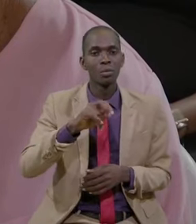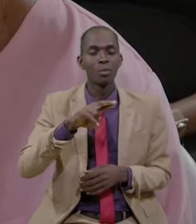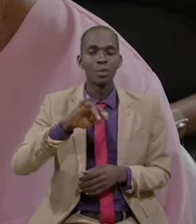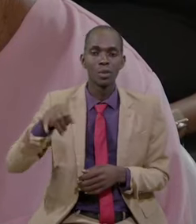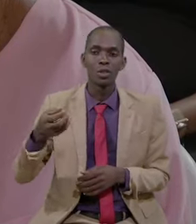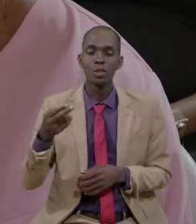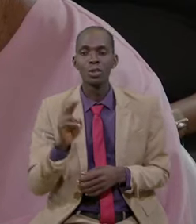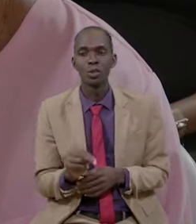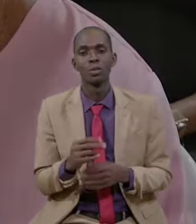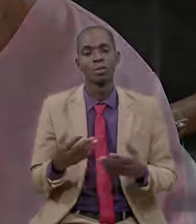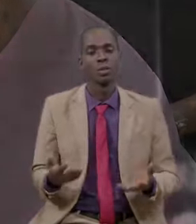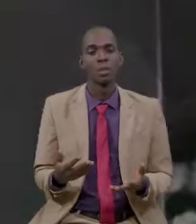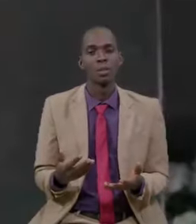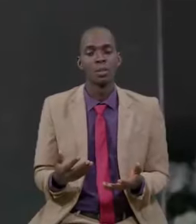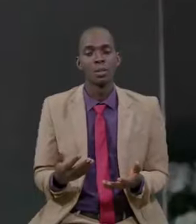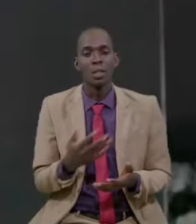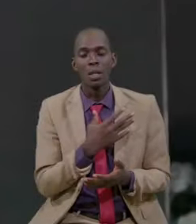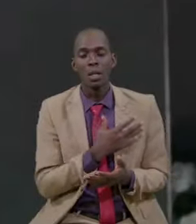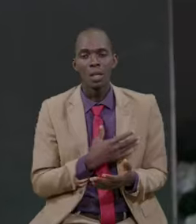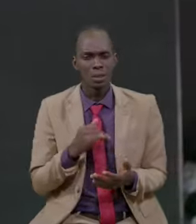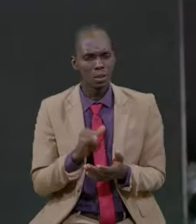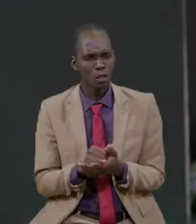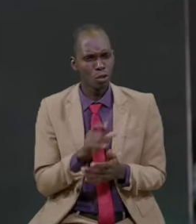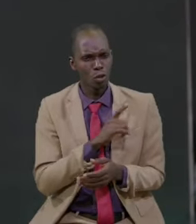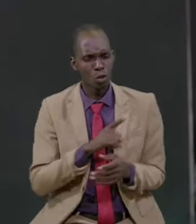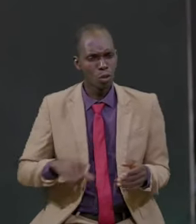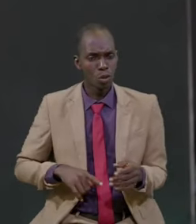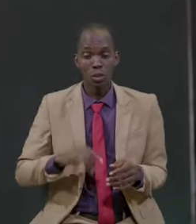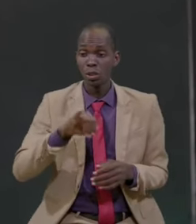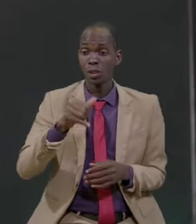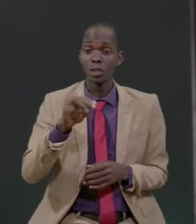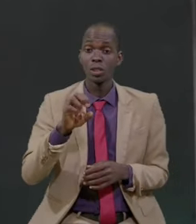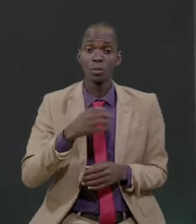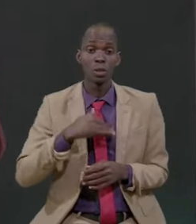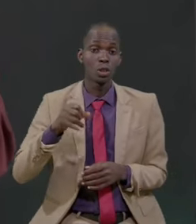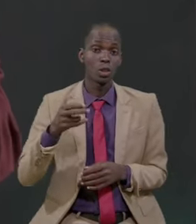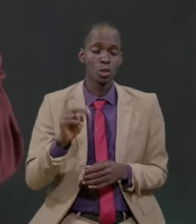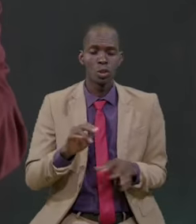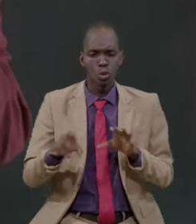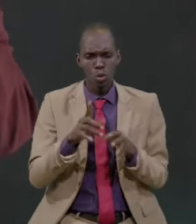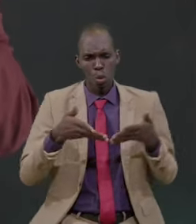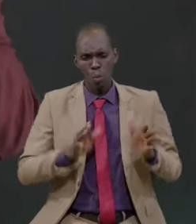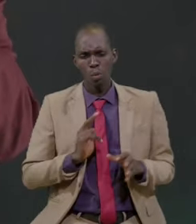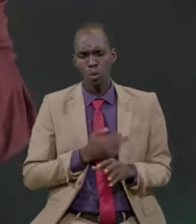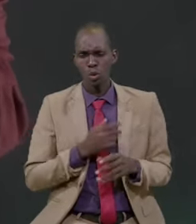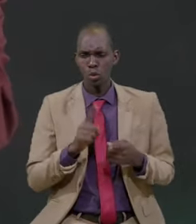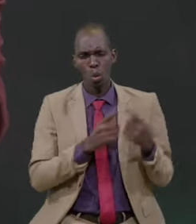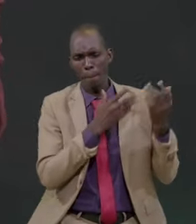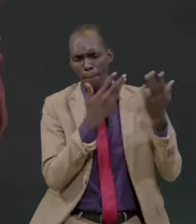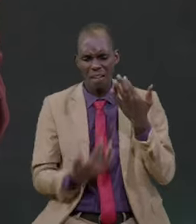vous reçoit pas. Seigneur, est-ce que tu nous permets d'invoquer le feu du ciel pour le